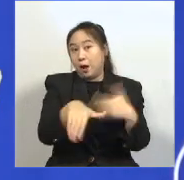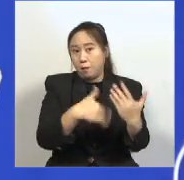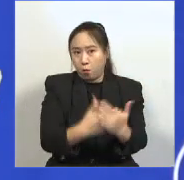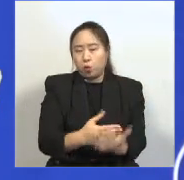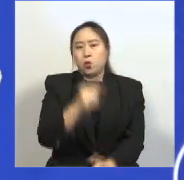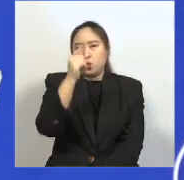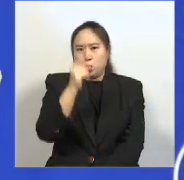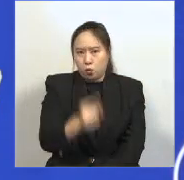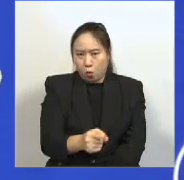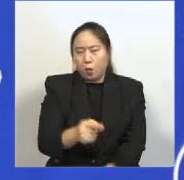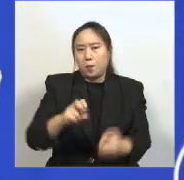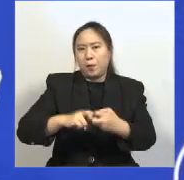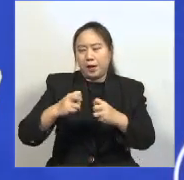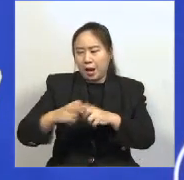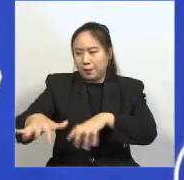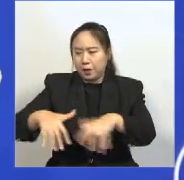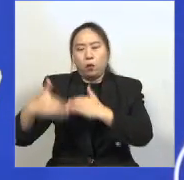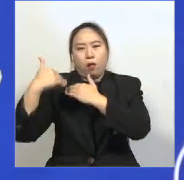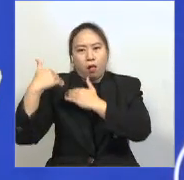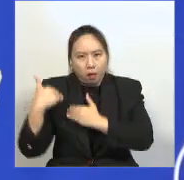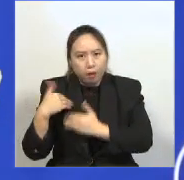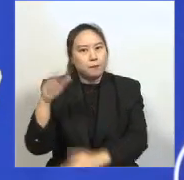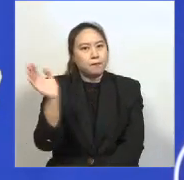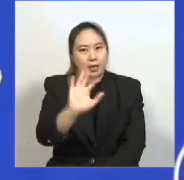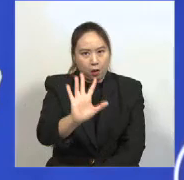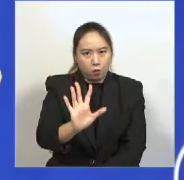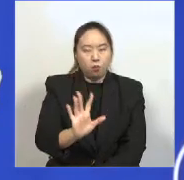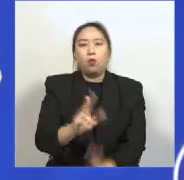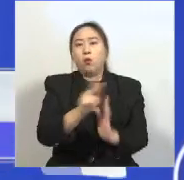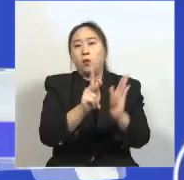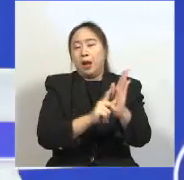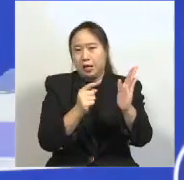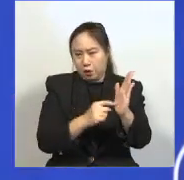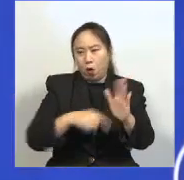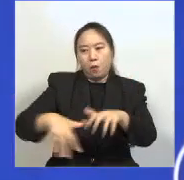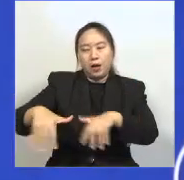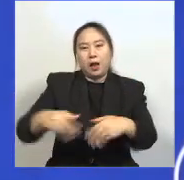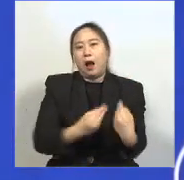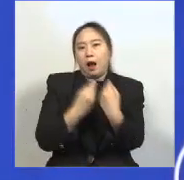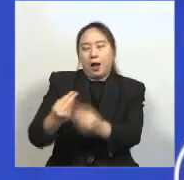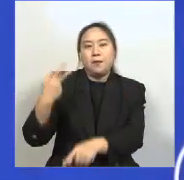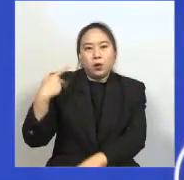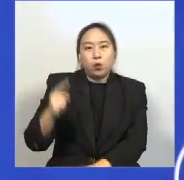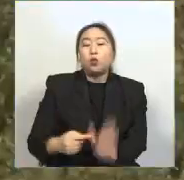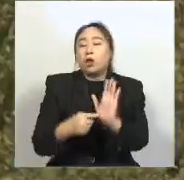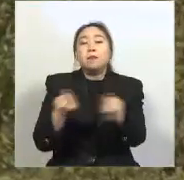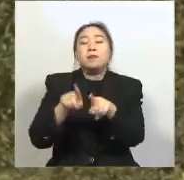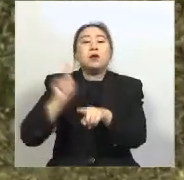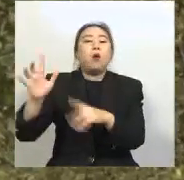ที่ไม่เป็นภาระต่อประชาชนเป็นกฎหมายที่เอื้อประโยชน์ต่อประชาชนเช่นกฎหมายของสหรัฐเช่นเดียวกัน